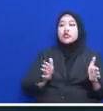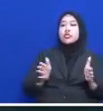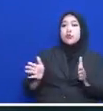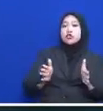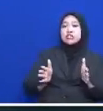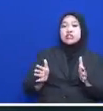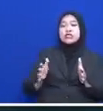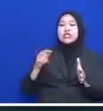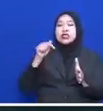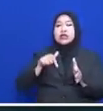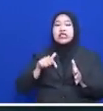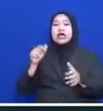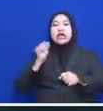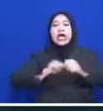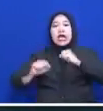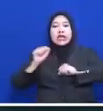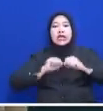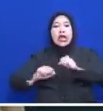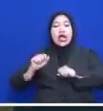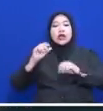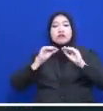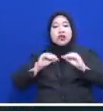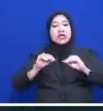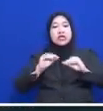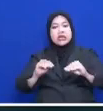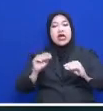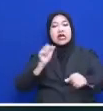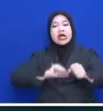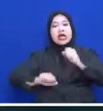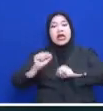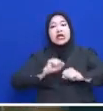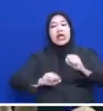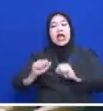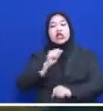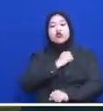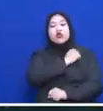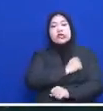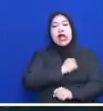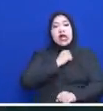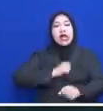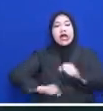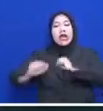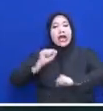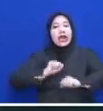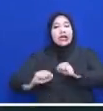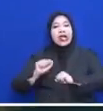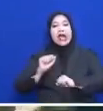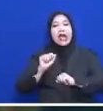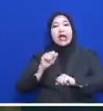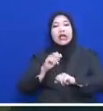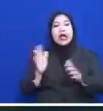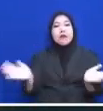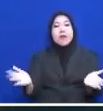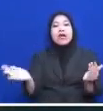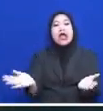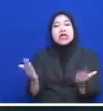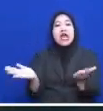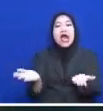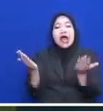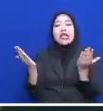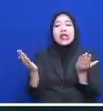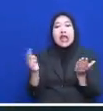titik-titik gerakan-gerakan pendidikan, gerakan-gerakan sosial, gerakan-gerakan pemberdayaan